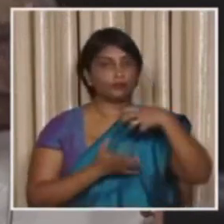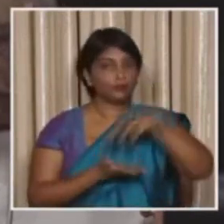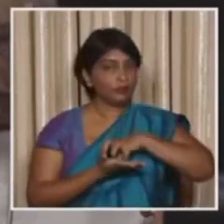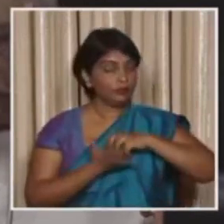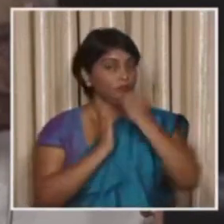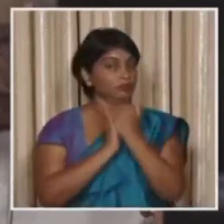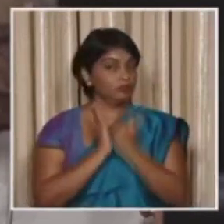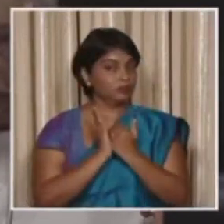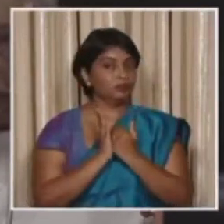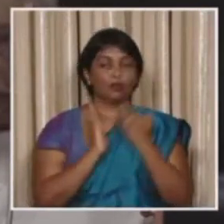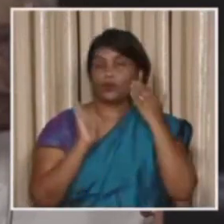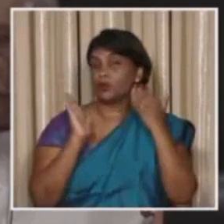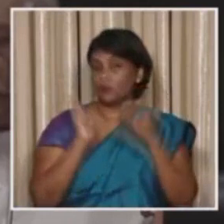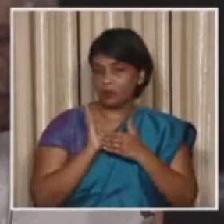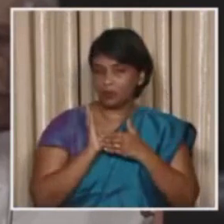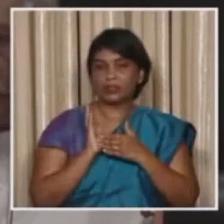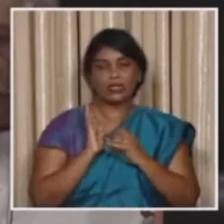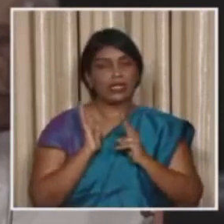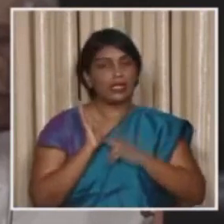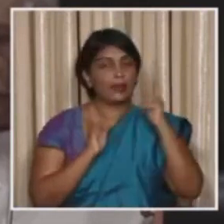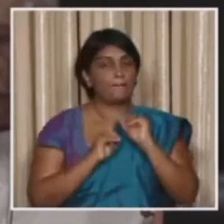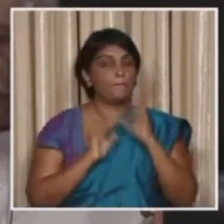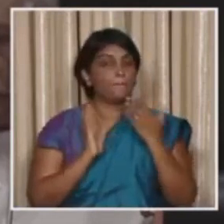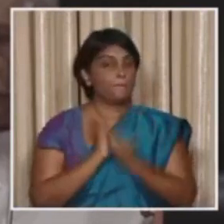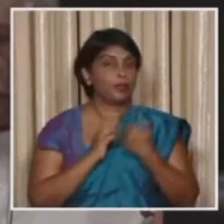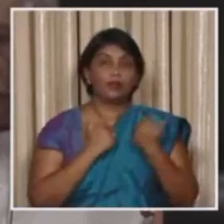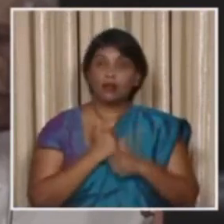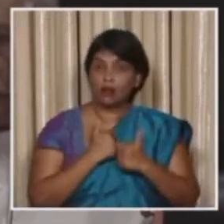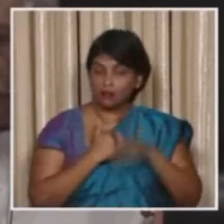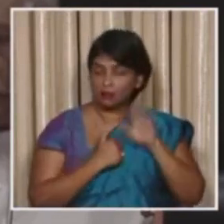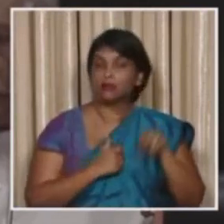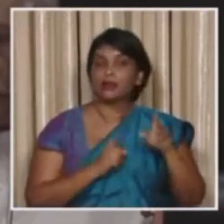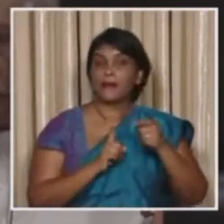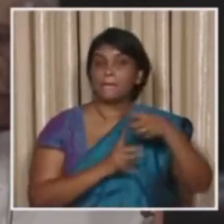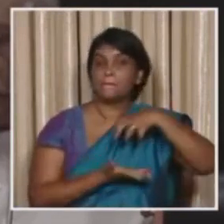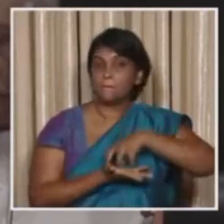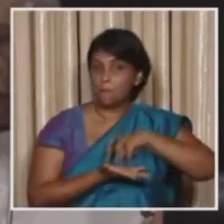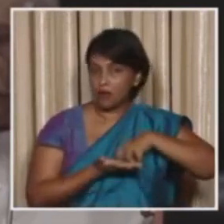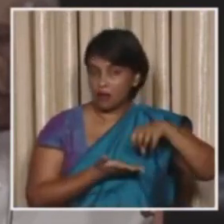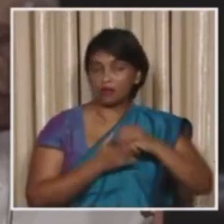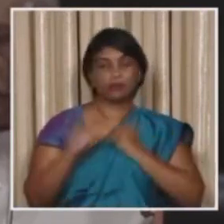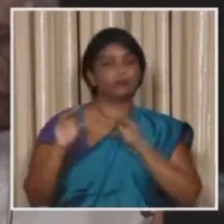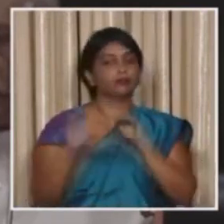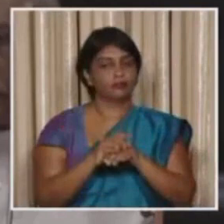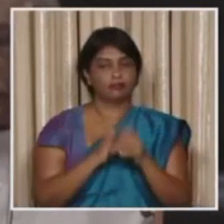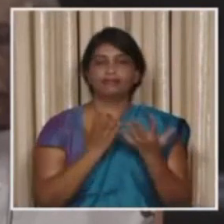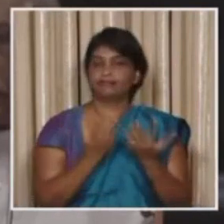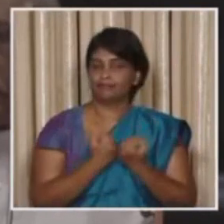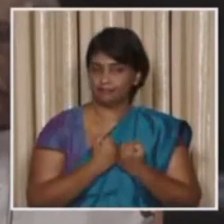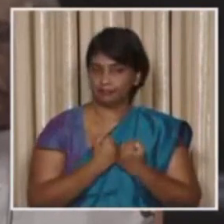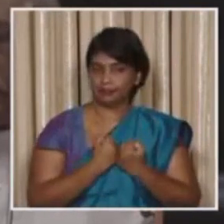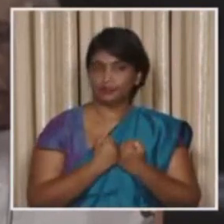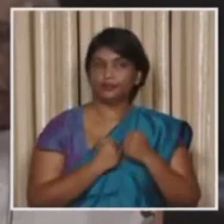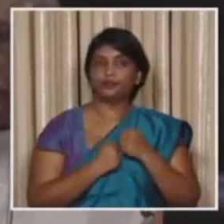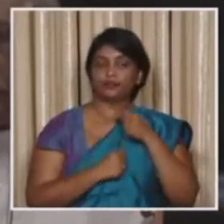ලැයිස්තුවේ අඩංගු කරුණු සම්බන්ධයෙන් ජාතික ප්‍රතිපත්ති සැකසීමේදී පළාත් සභාවෙහි සහභාගිත්වය ලබා ගැනීම.